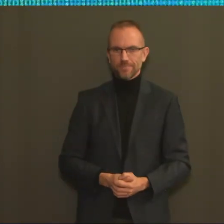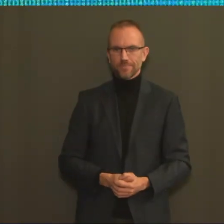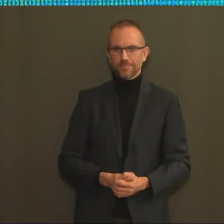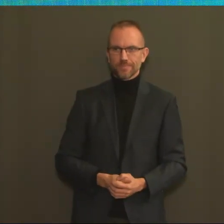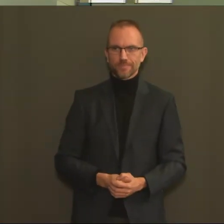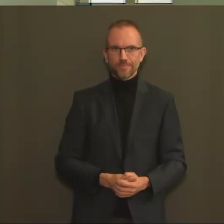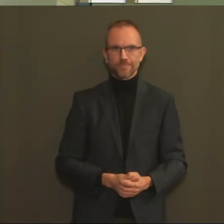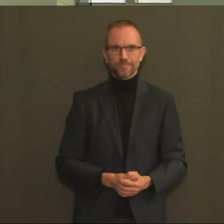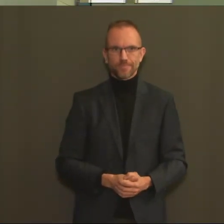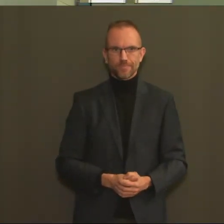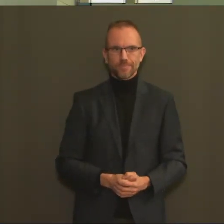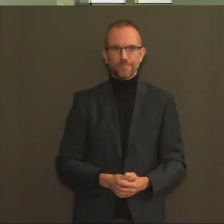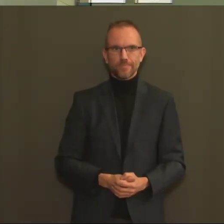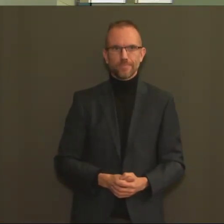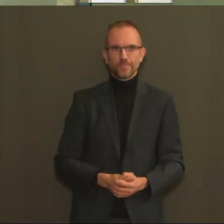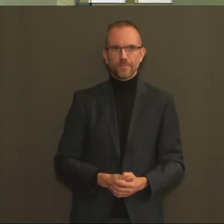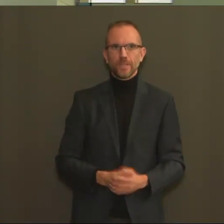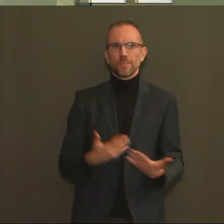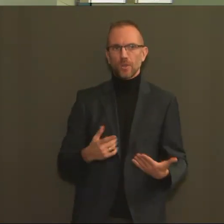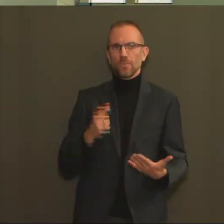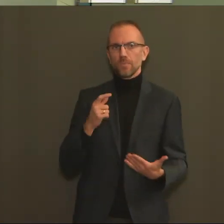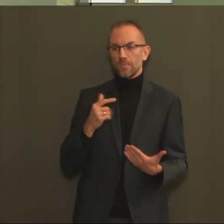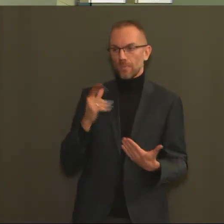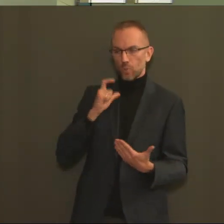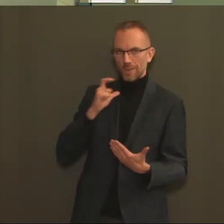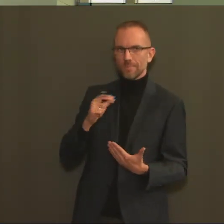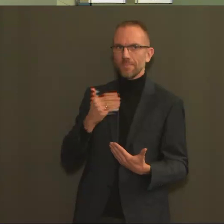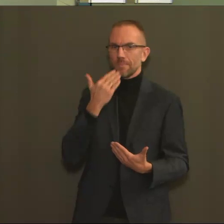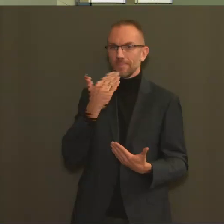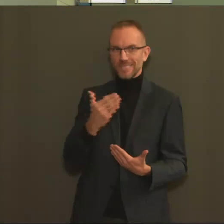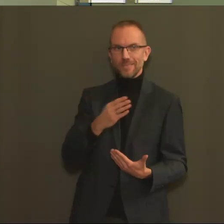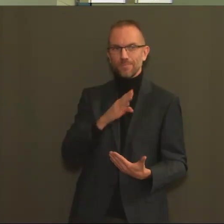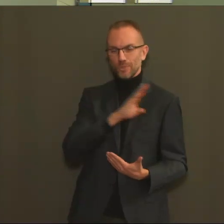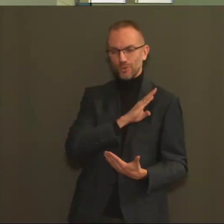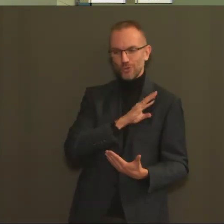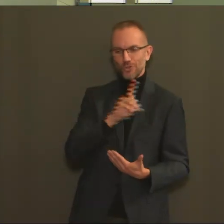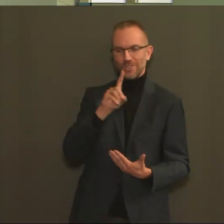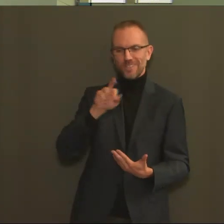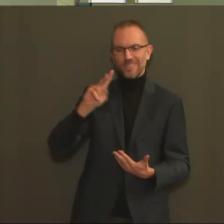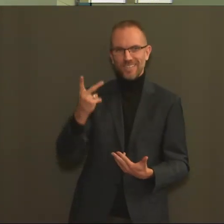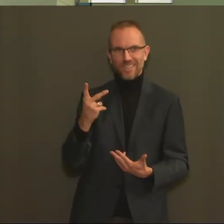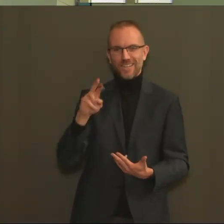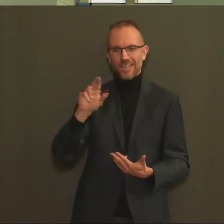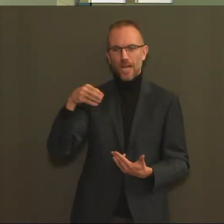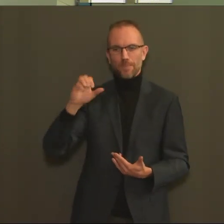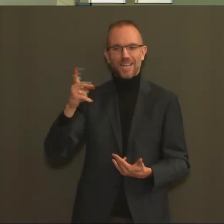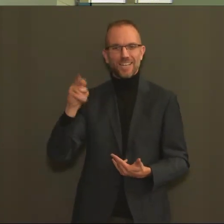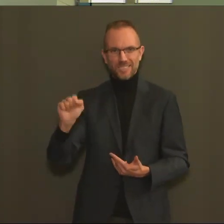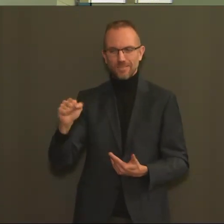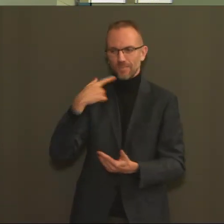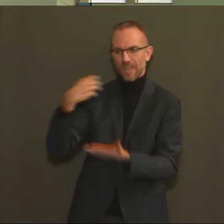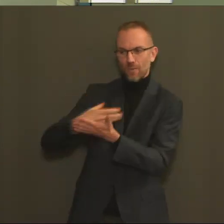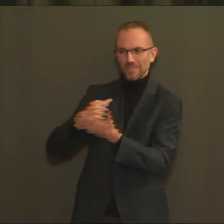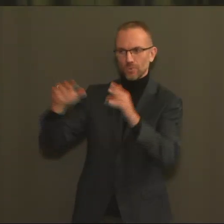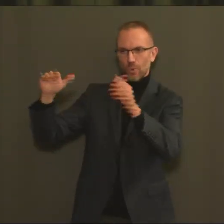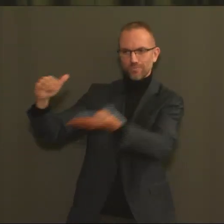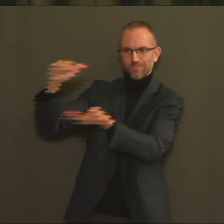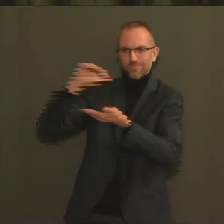to connectie met ze gemaakt jeugdsport hij pressure rossignol slechts matthew voorbij ziet